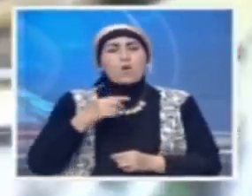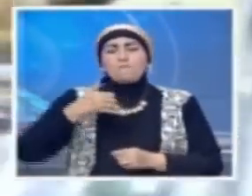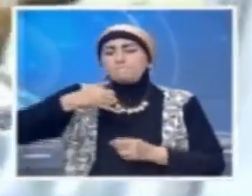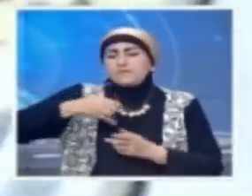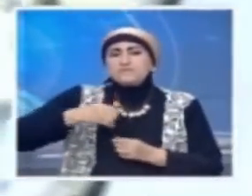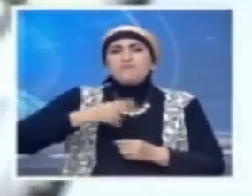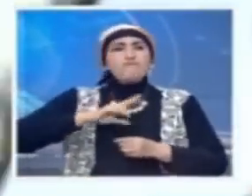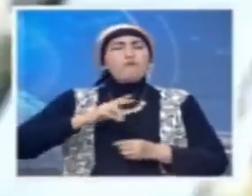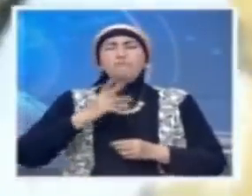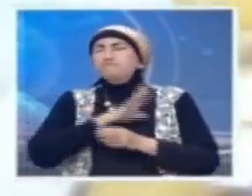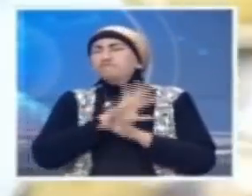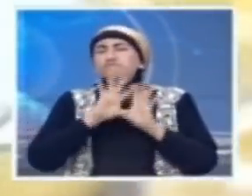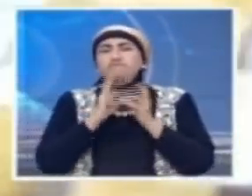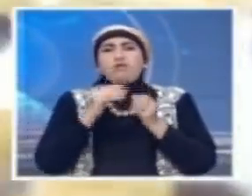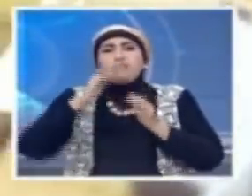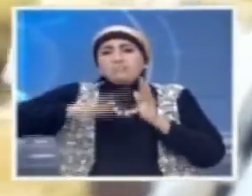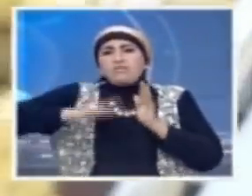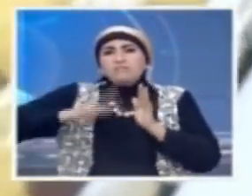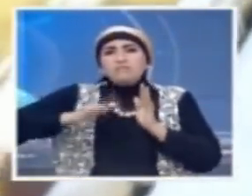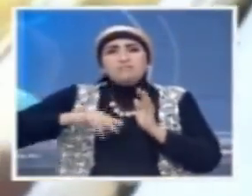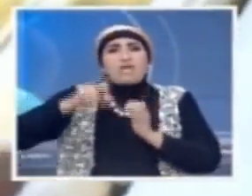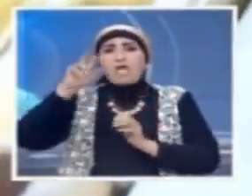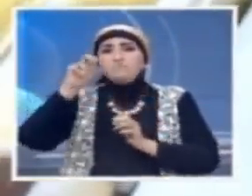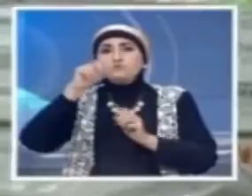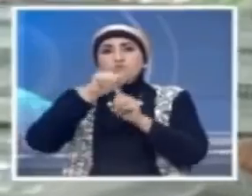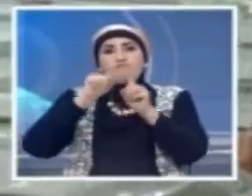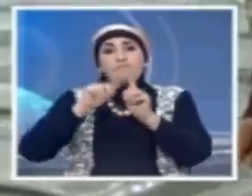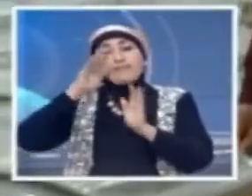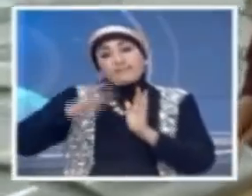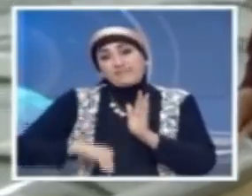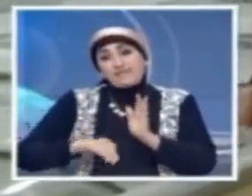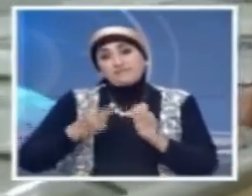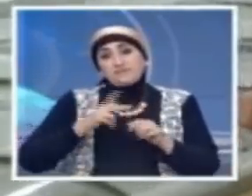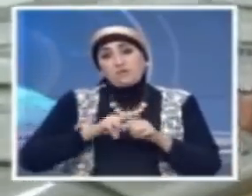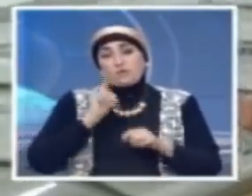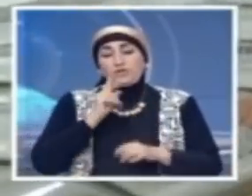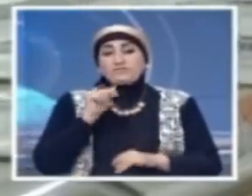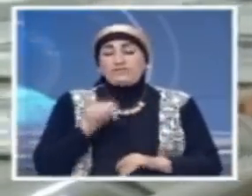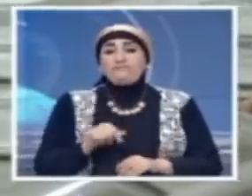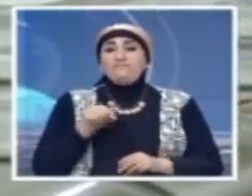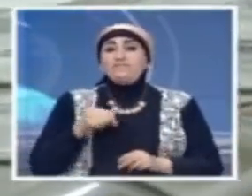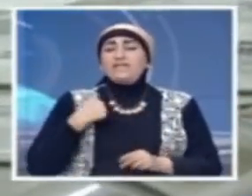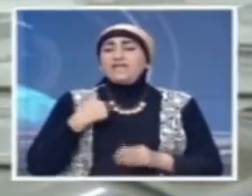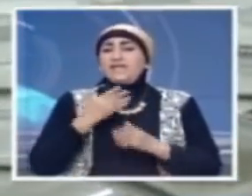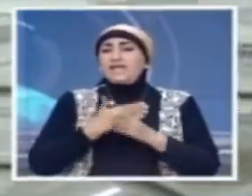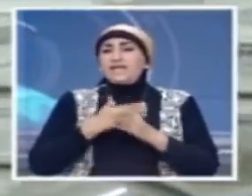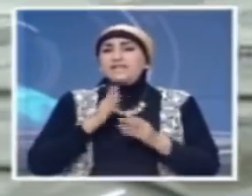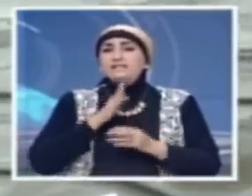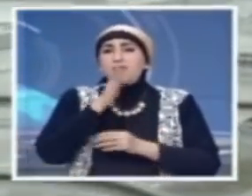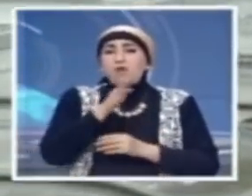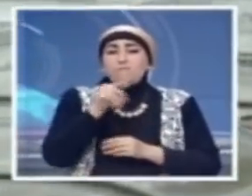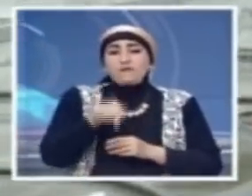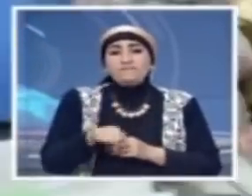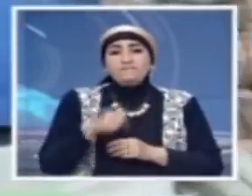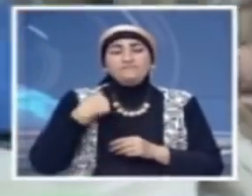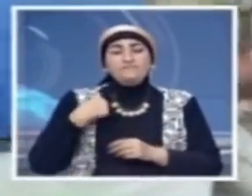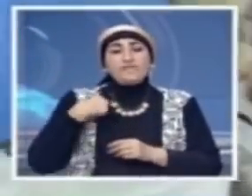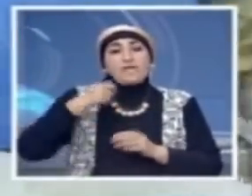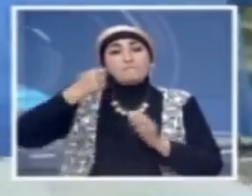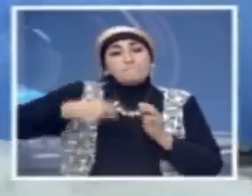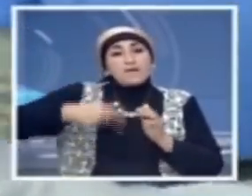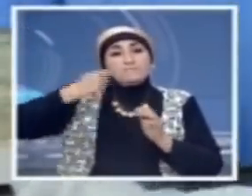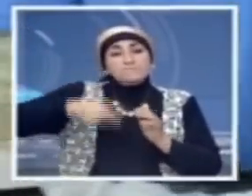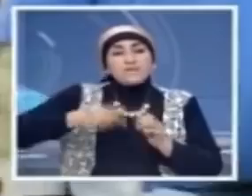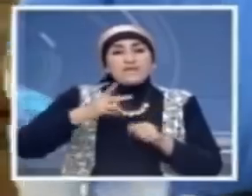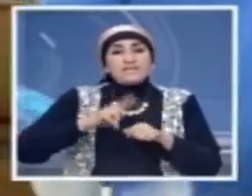والغريبه باسعار تقل عن السوق مش اقل من 25%. ولانها اذرع الدوله الطوله للوصول الى المواطن، فان تلك التخفيضات وجد